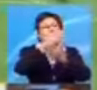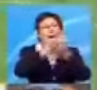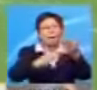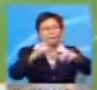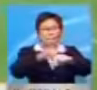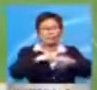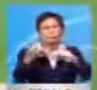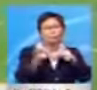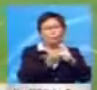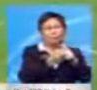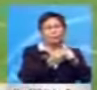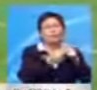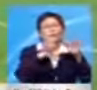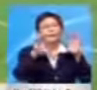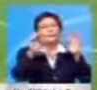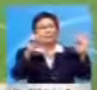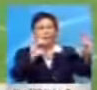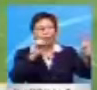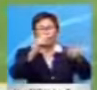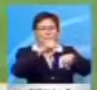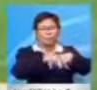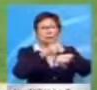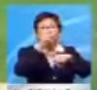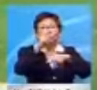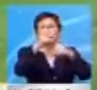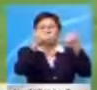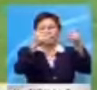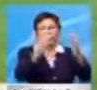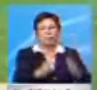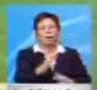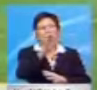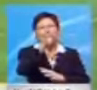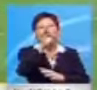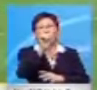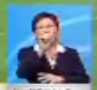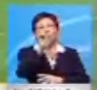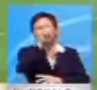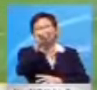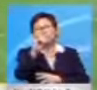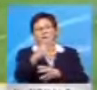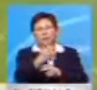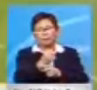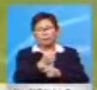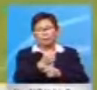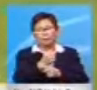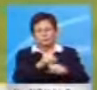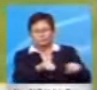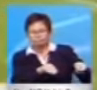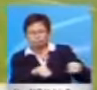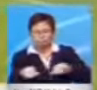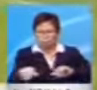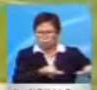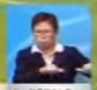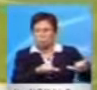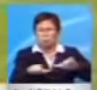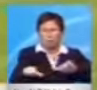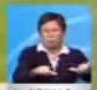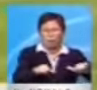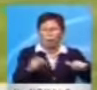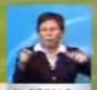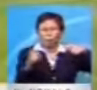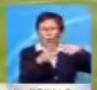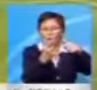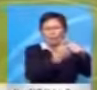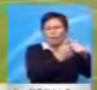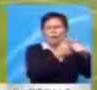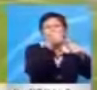TB menjadikan kedudukan 4-0 babak kedua anak buah Mohammad Fauzi pilos mula mendapat Rentak apabila berjaya memperolehi gol